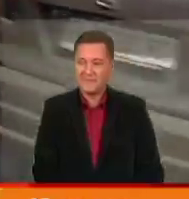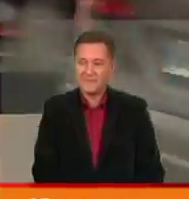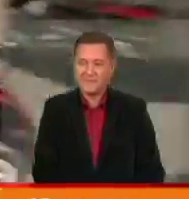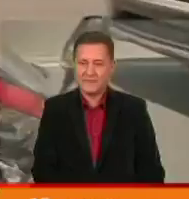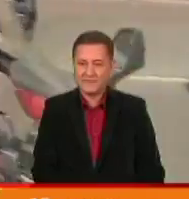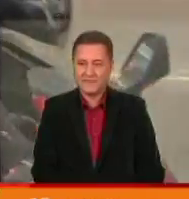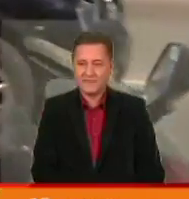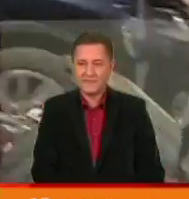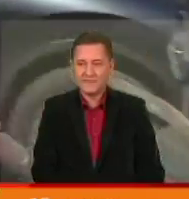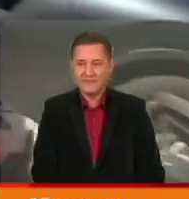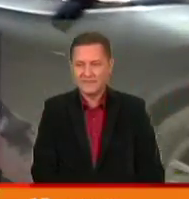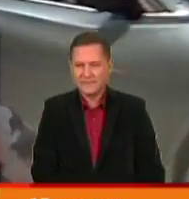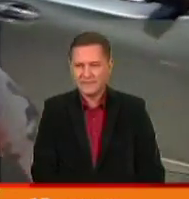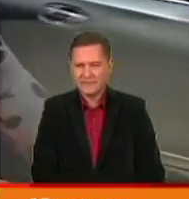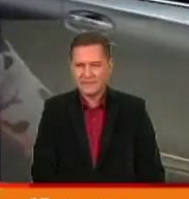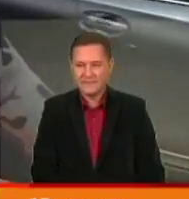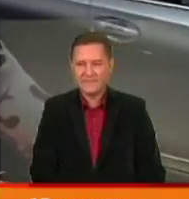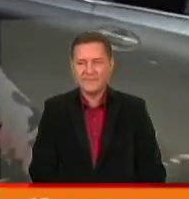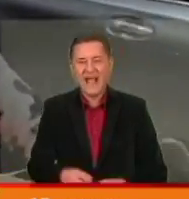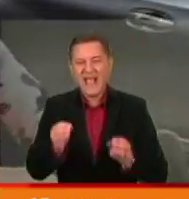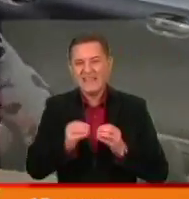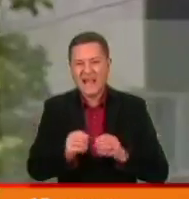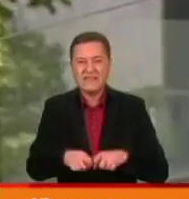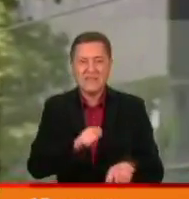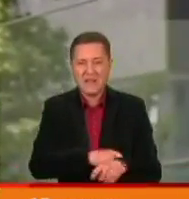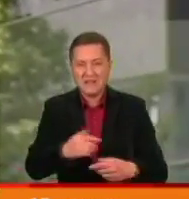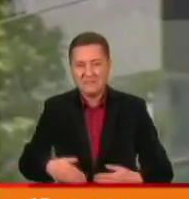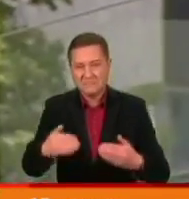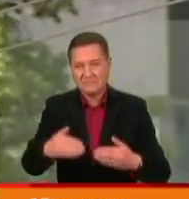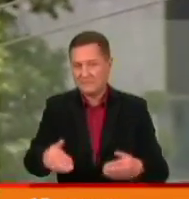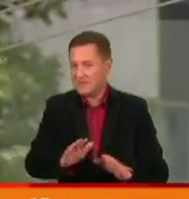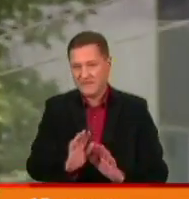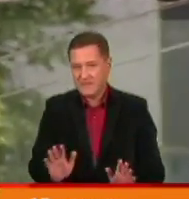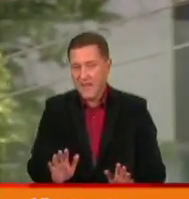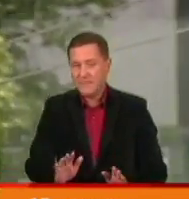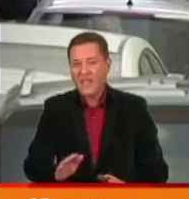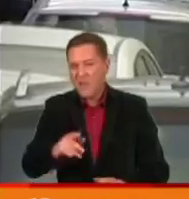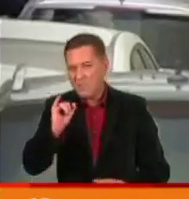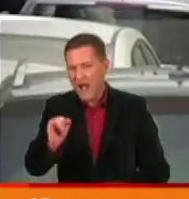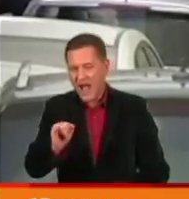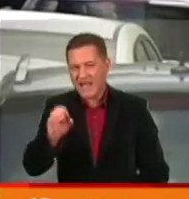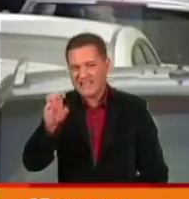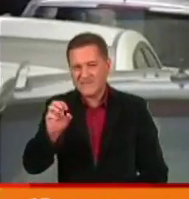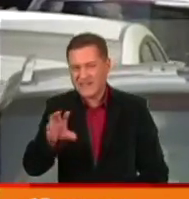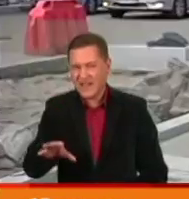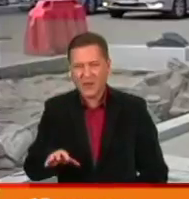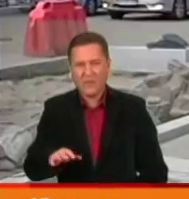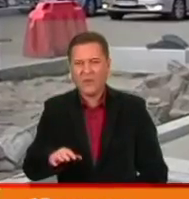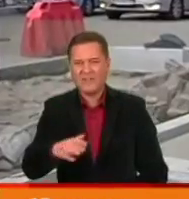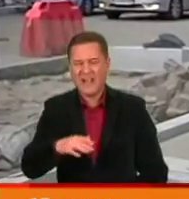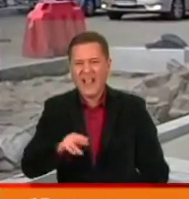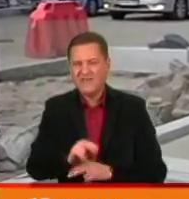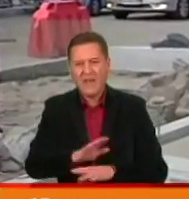Ви від нас недалеко поїхали. Ну так, 10 метрів, не більше. Нарікають кермувальники на погані світлофори, невихованих водіїв, а ще